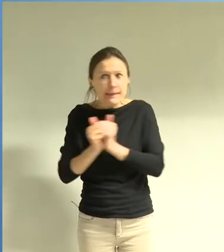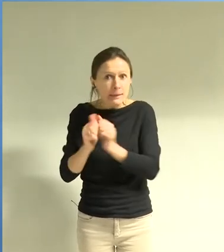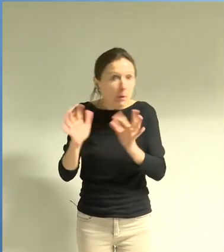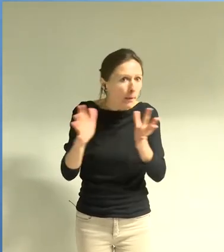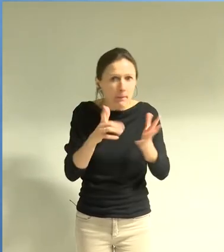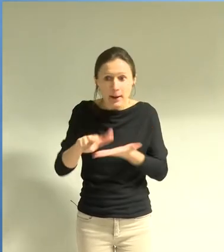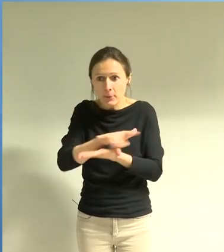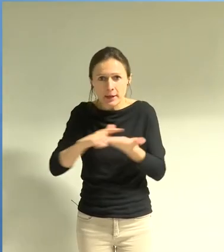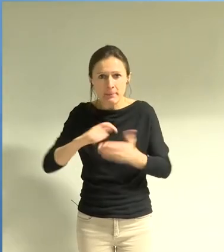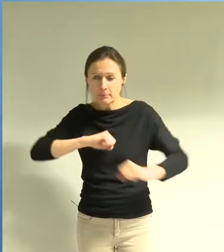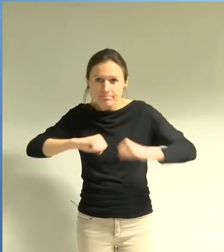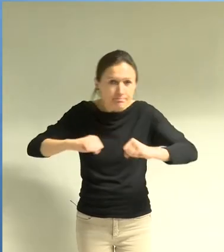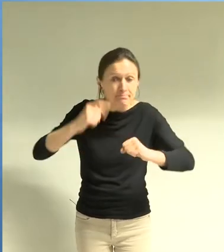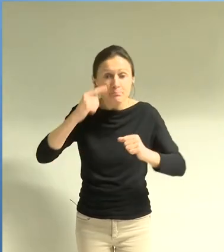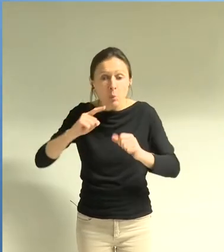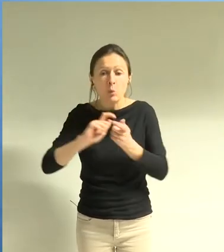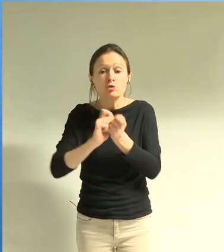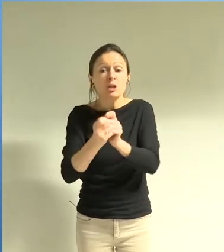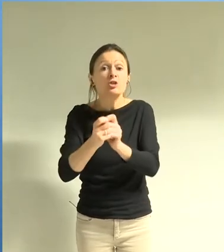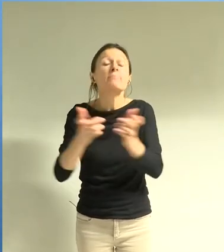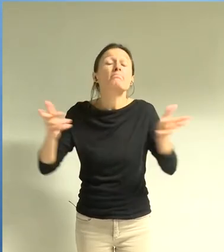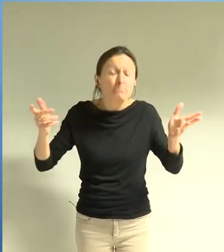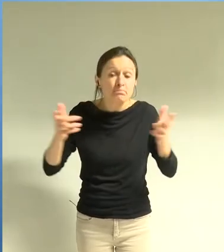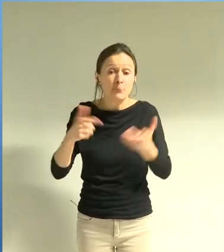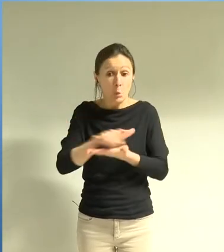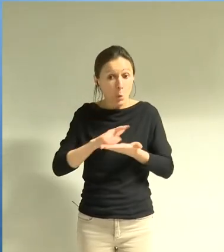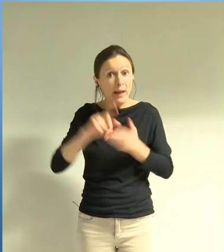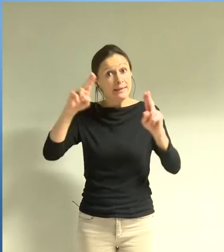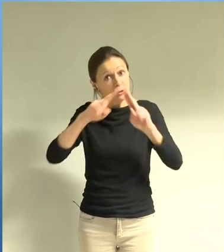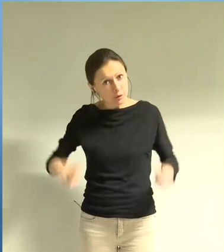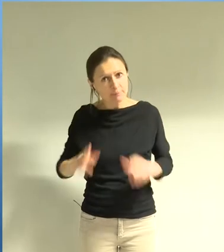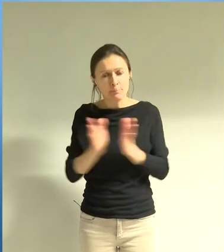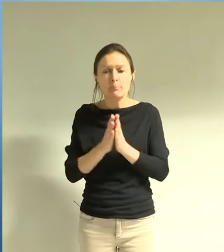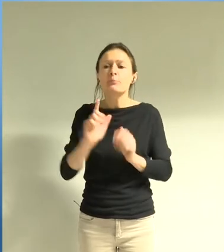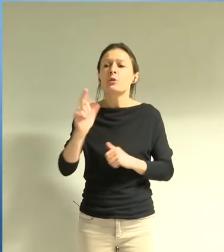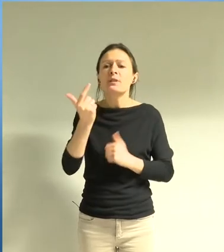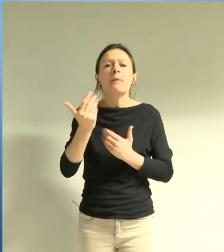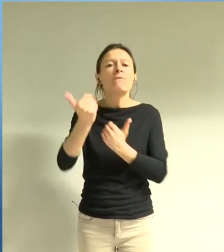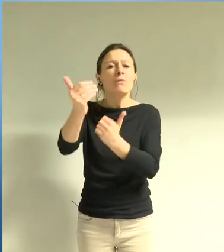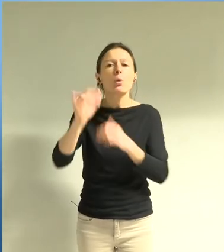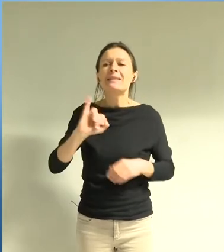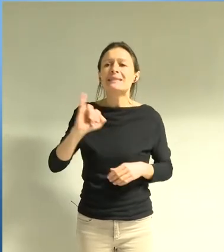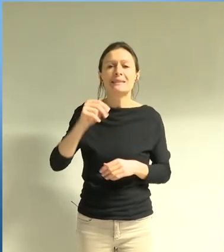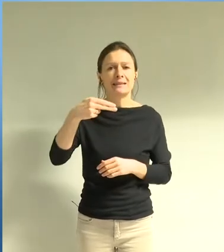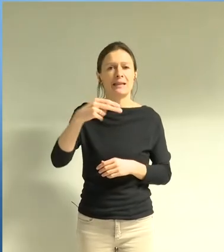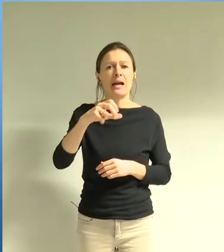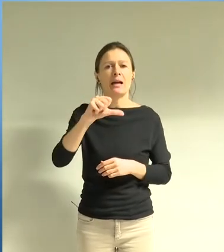nationale et internationale nous avons un deuxième feu il est porté par nasa